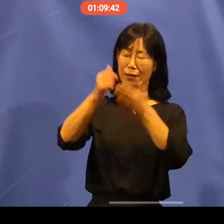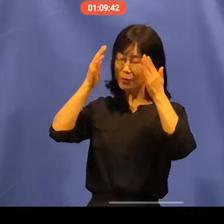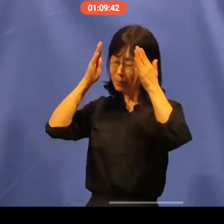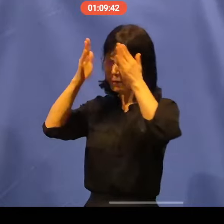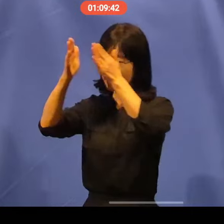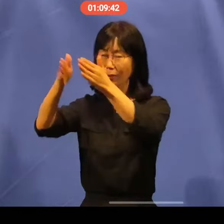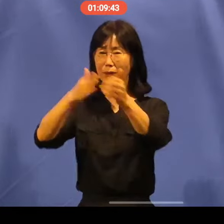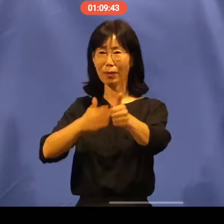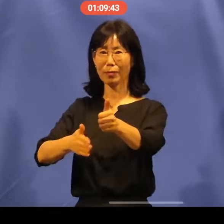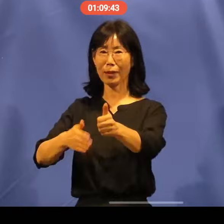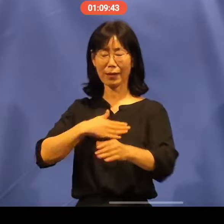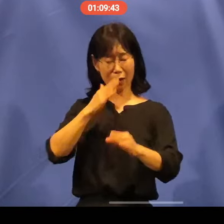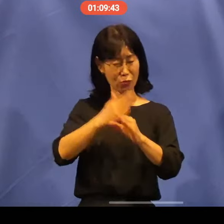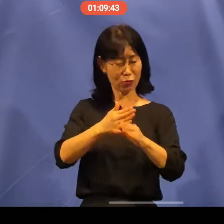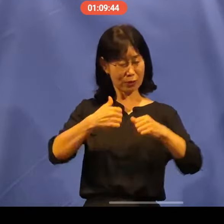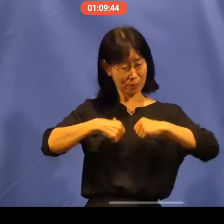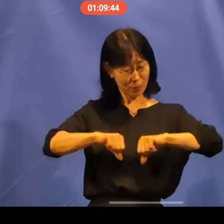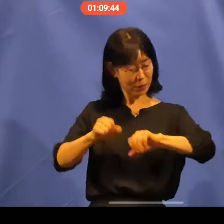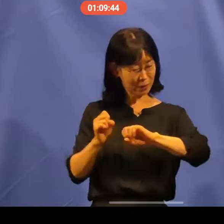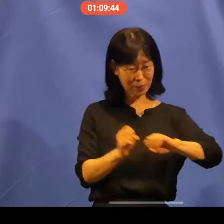돼요.